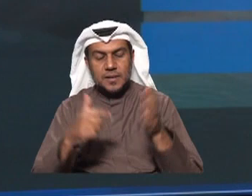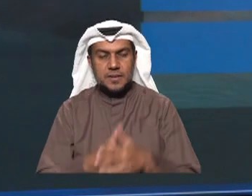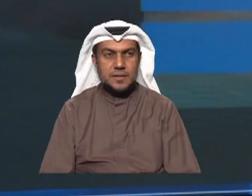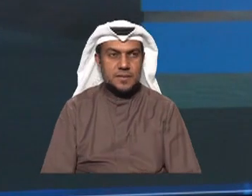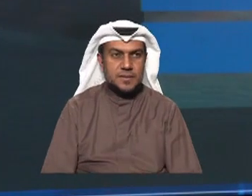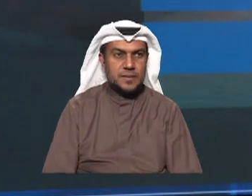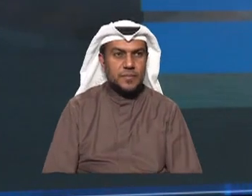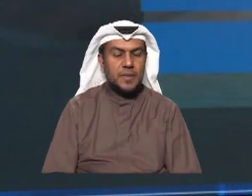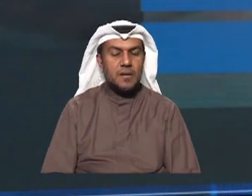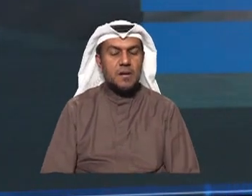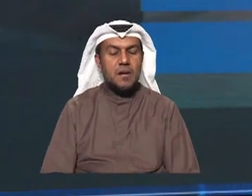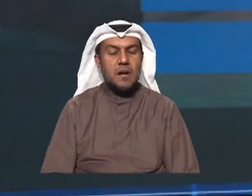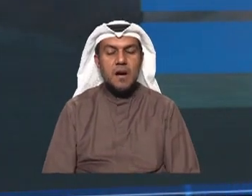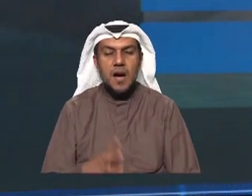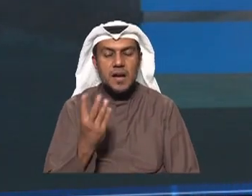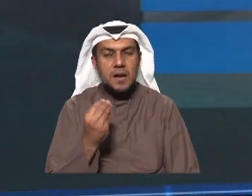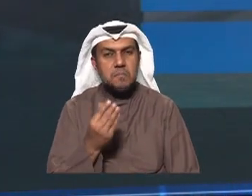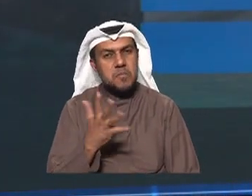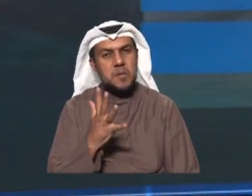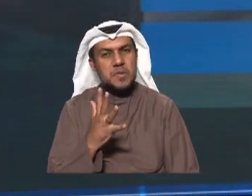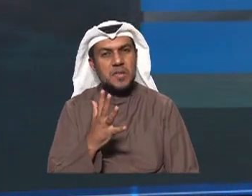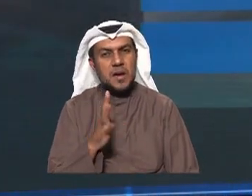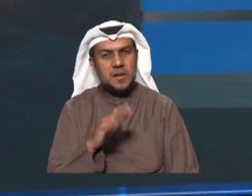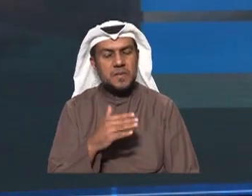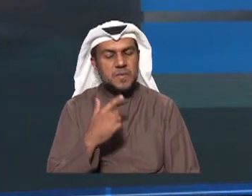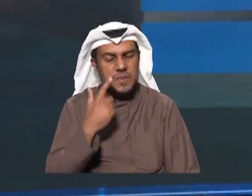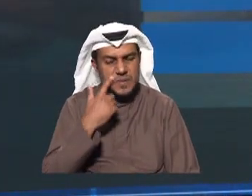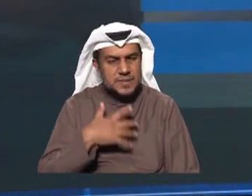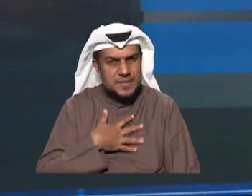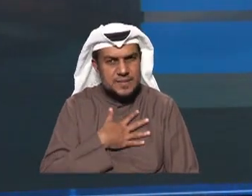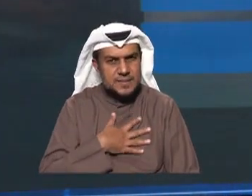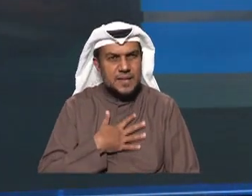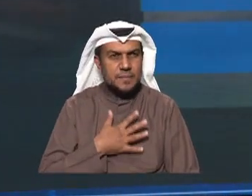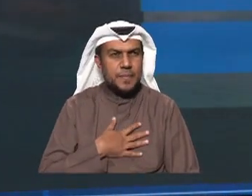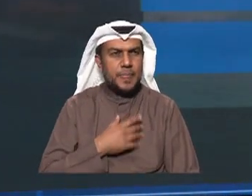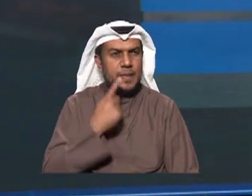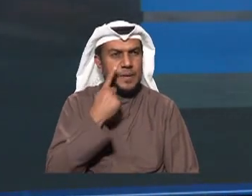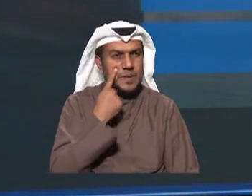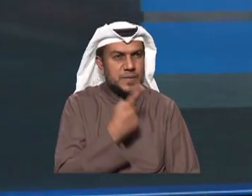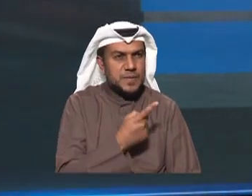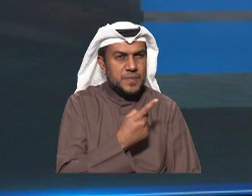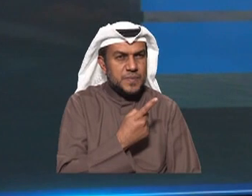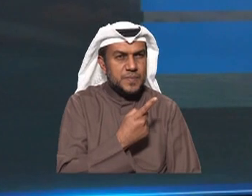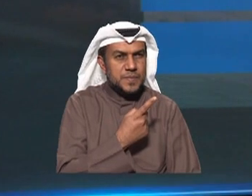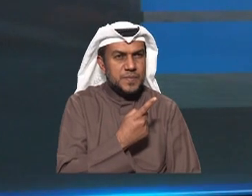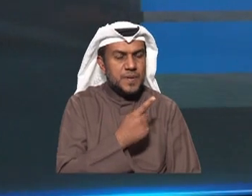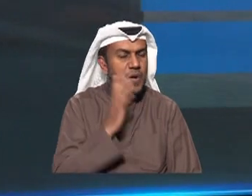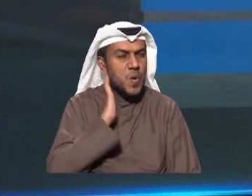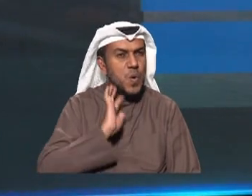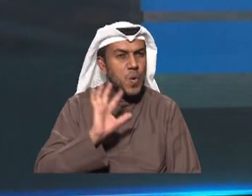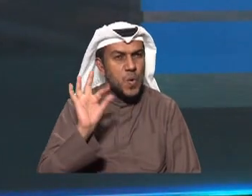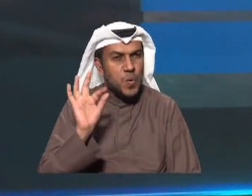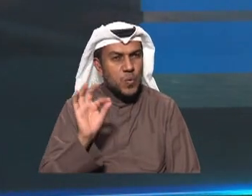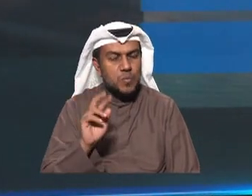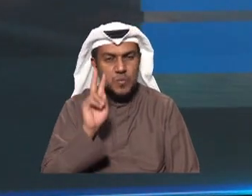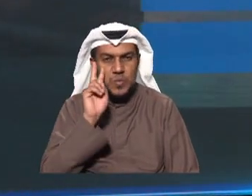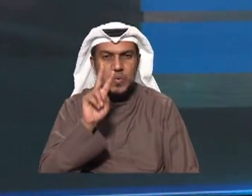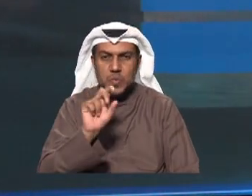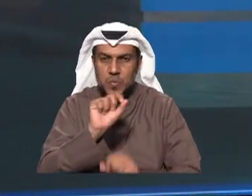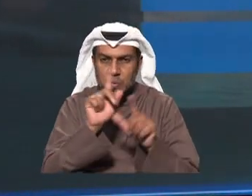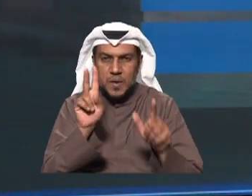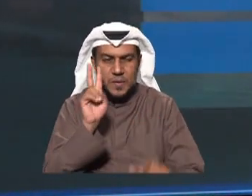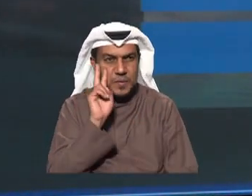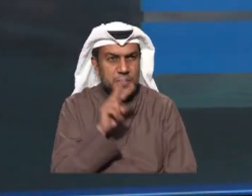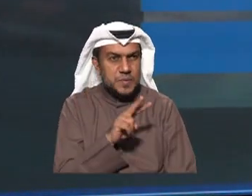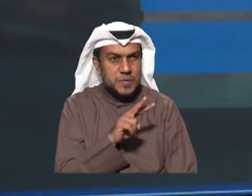لكن الحرارة المحسوسة حول 15 درجة مئوية. الرطوبة النسبية 51%. الرؤية الأفقية ممتازة تتجاوز 10 كيلومتر. رياح